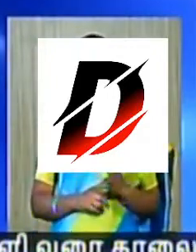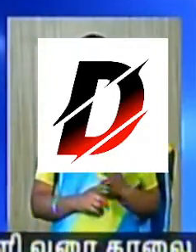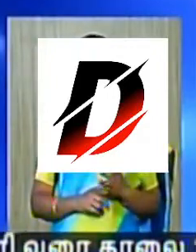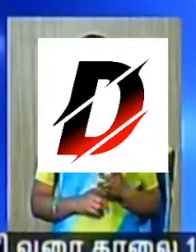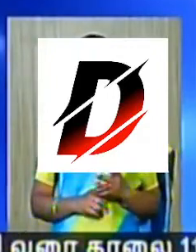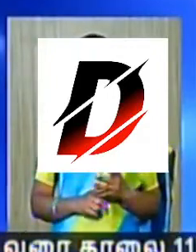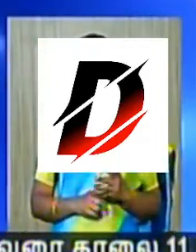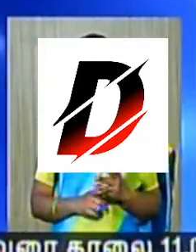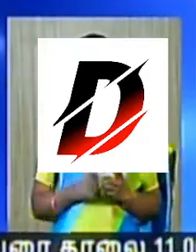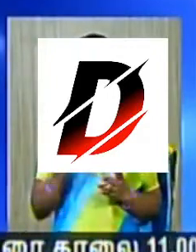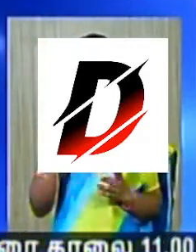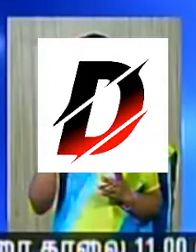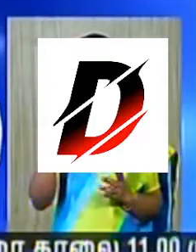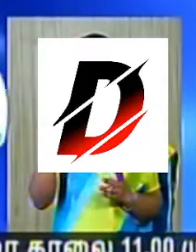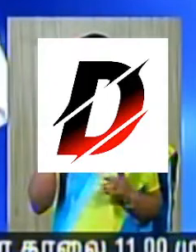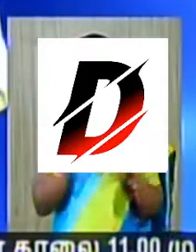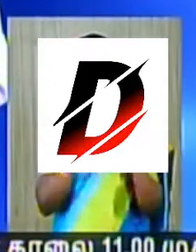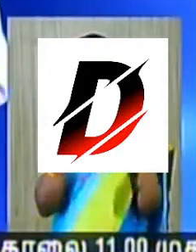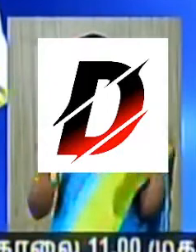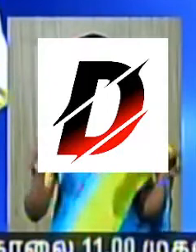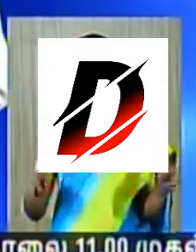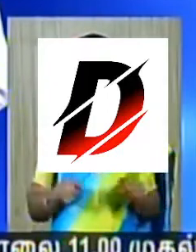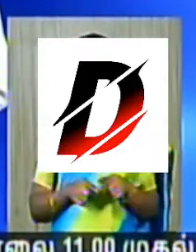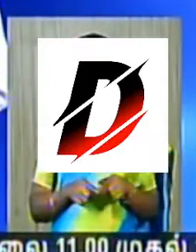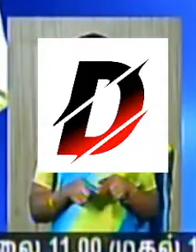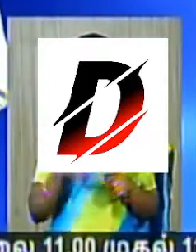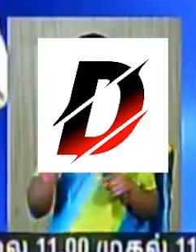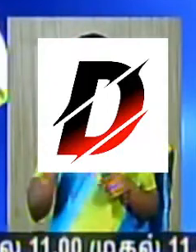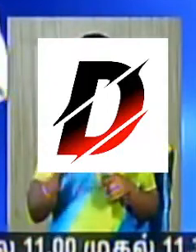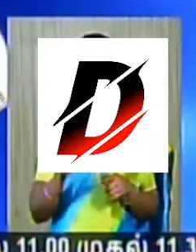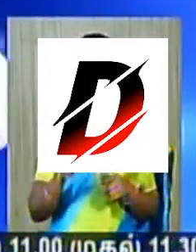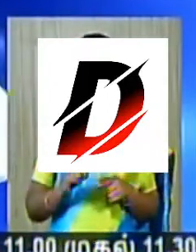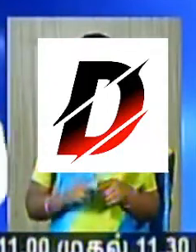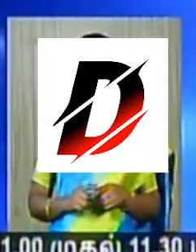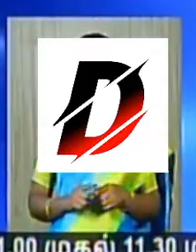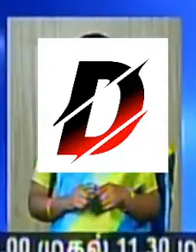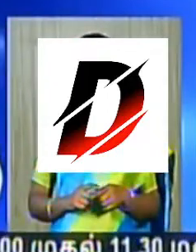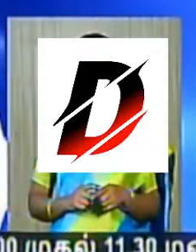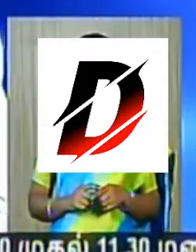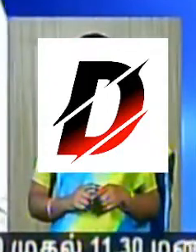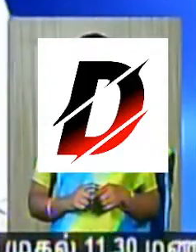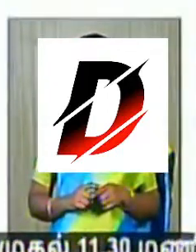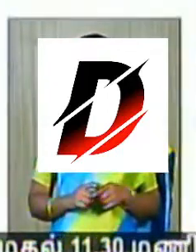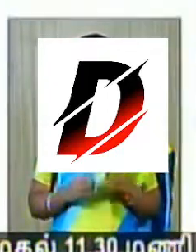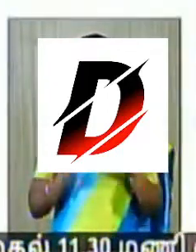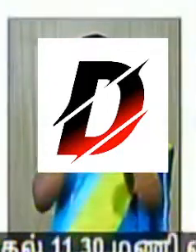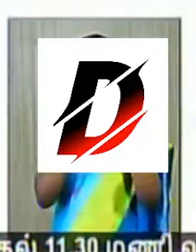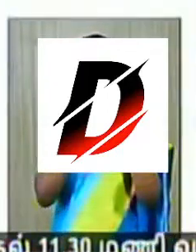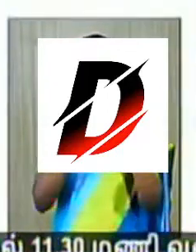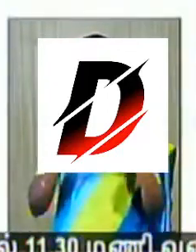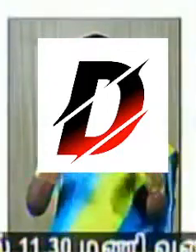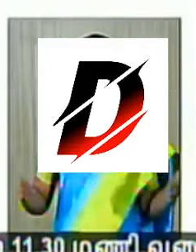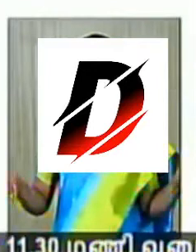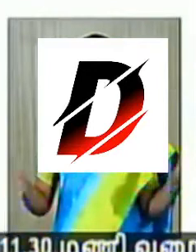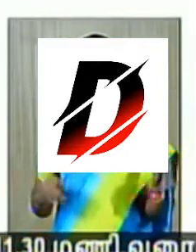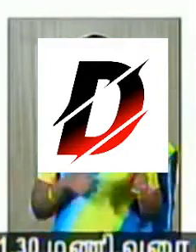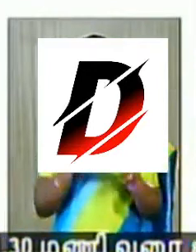அவசியம் இல்லை. முன்னாடி சொல்லக்கூடிய அந்த அட்டவணை மெத்தடை பயன்படுத்தி போகிறது தான் கரெக்டு. இப்போ